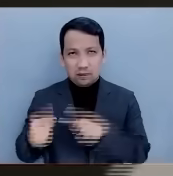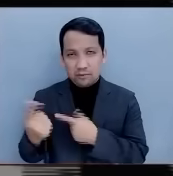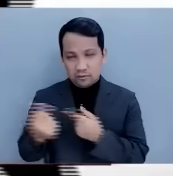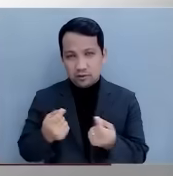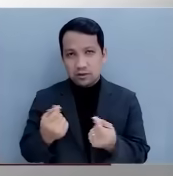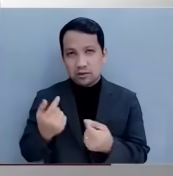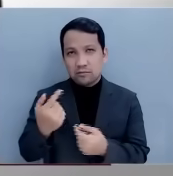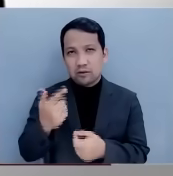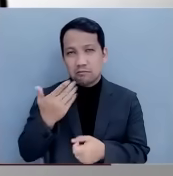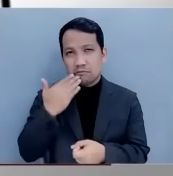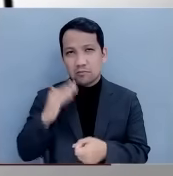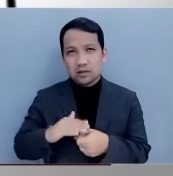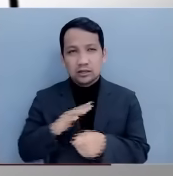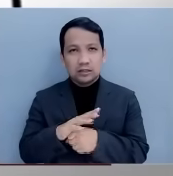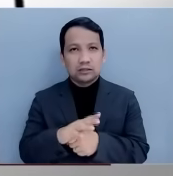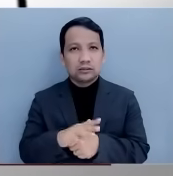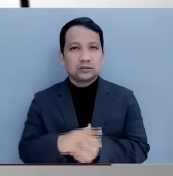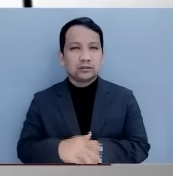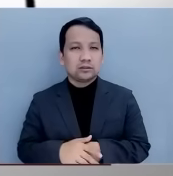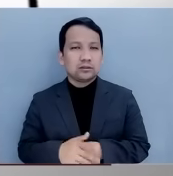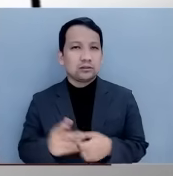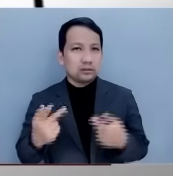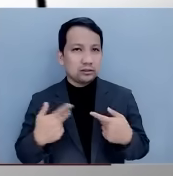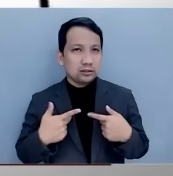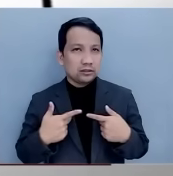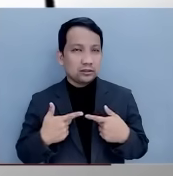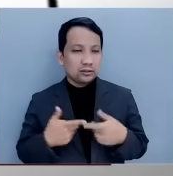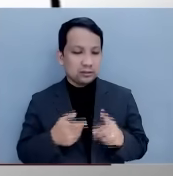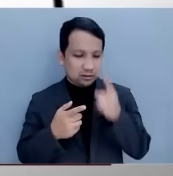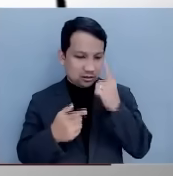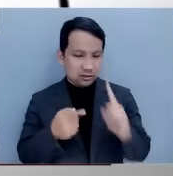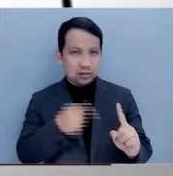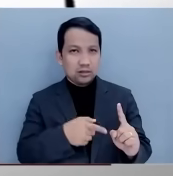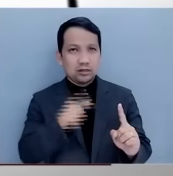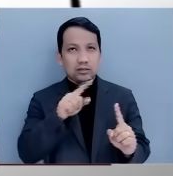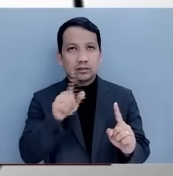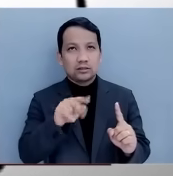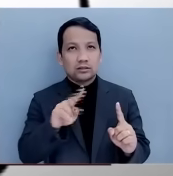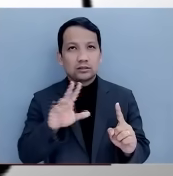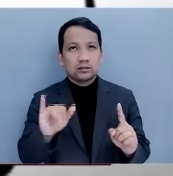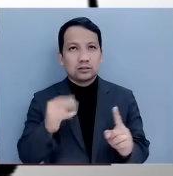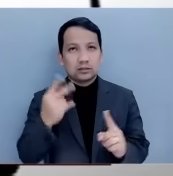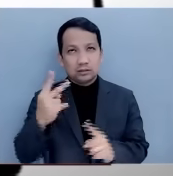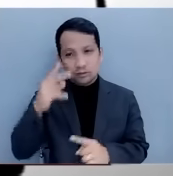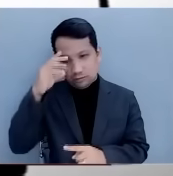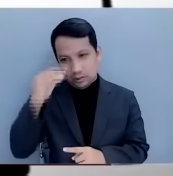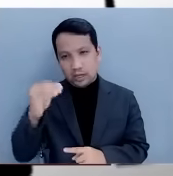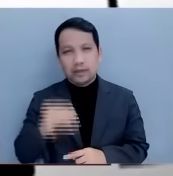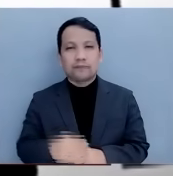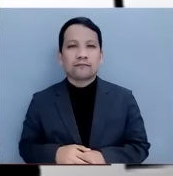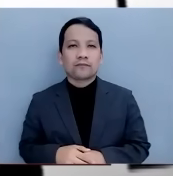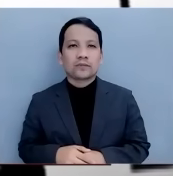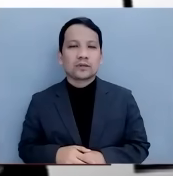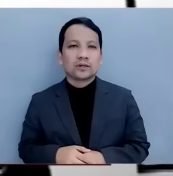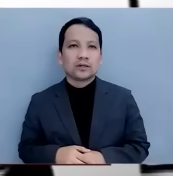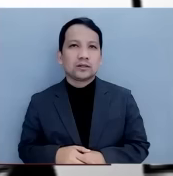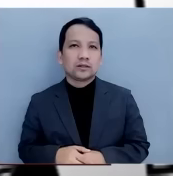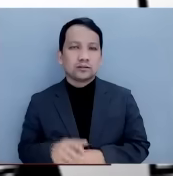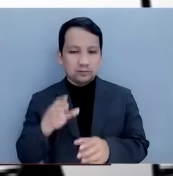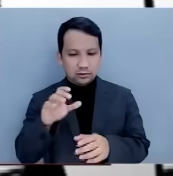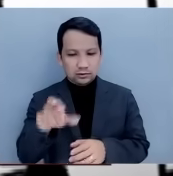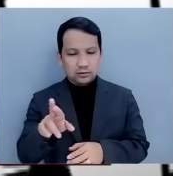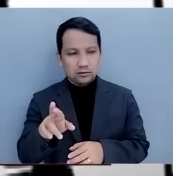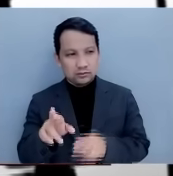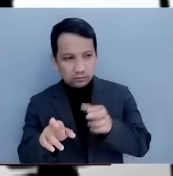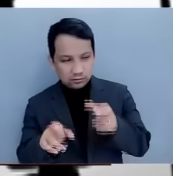kanya. May pagkakataon daw na naiwan si alias Zenny kasama ang 2 suspect. Pumasok siya sa banyo at nahuli